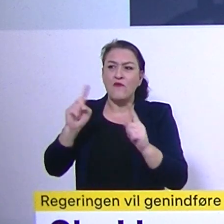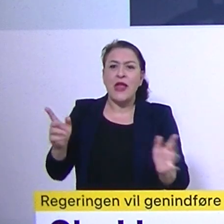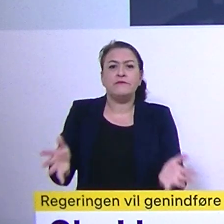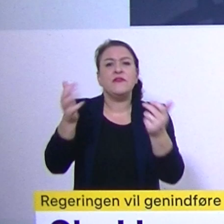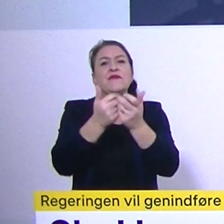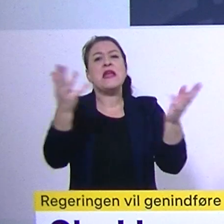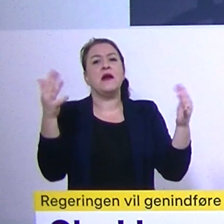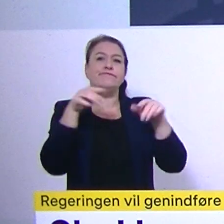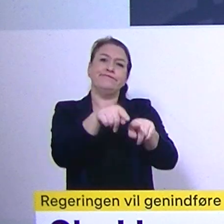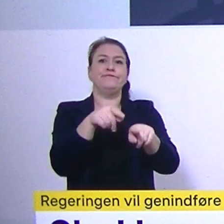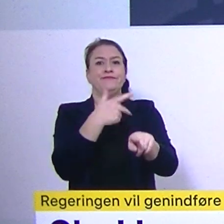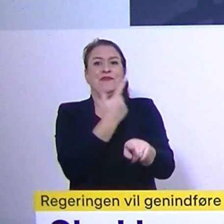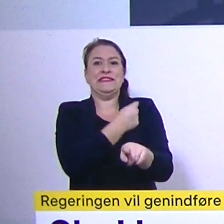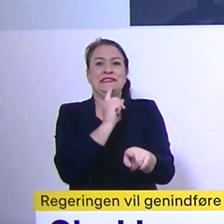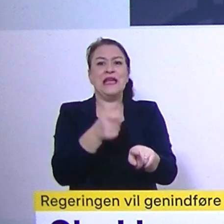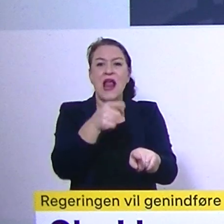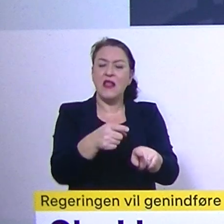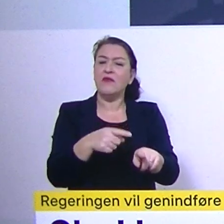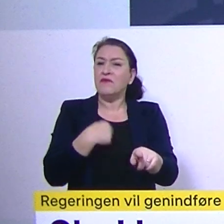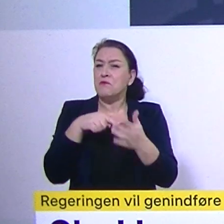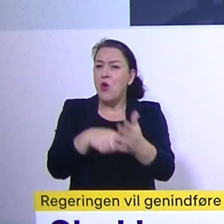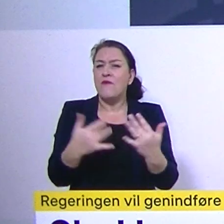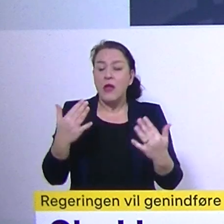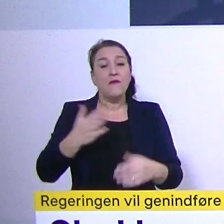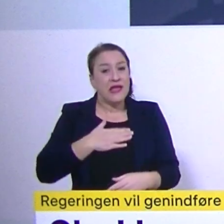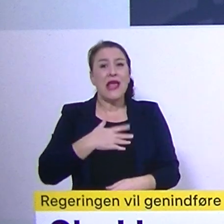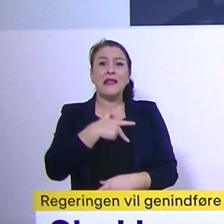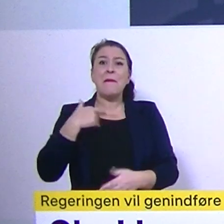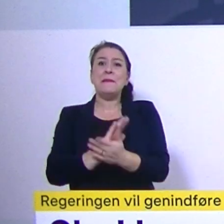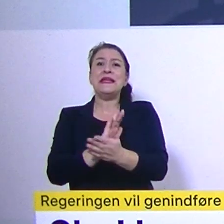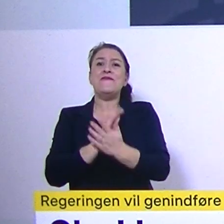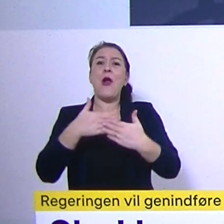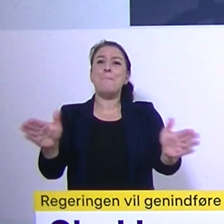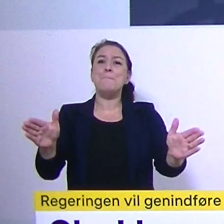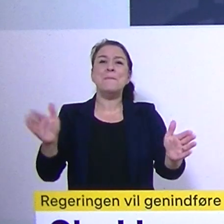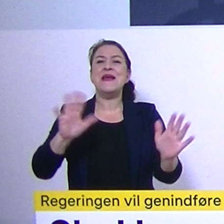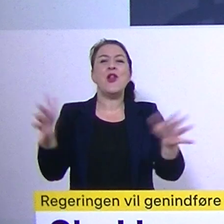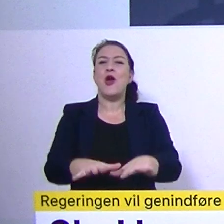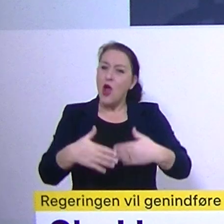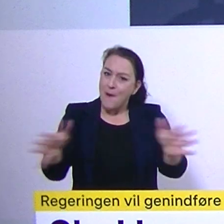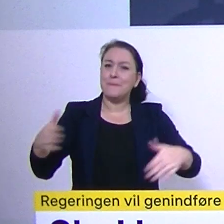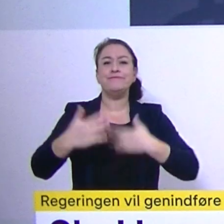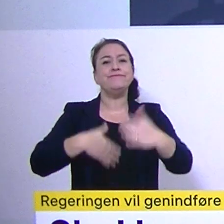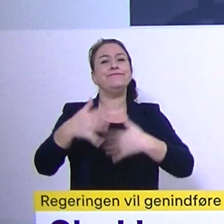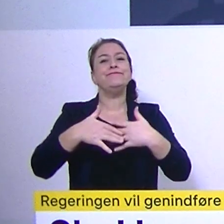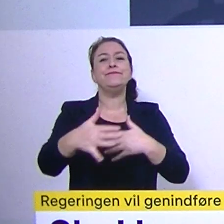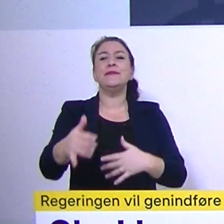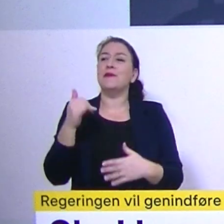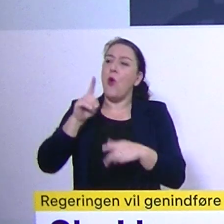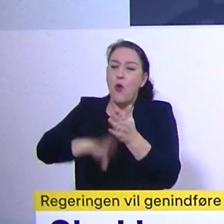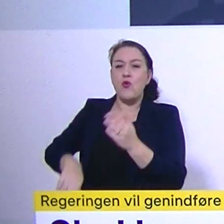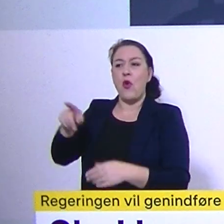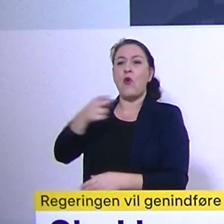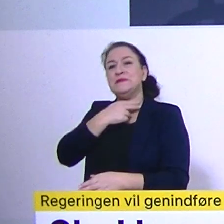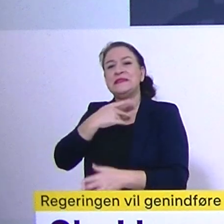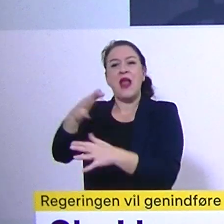jo om, at vi gerne vil have et Danmark, der bliver ved med at være åbent. Og at vores sundhedsvæsen selvfølgelig ikke skal gå under. Og derfor